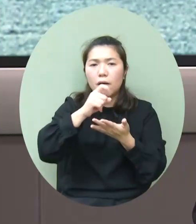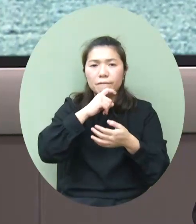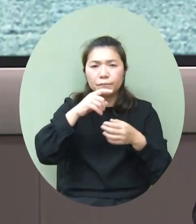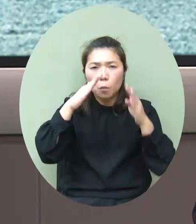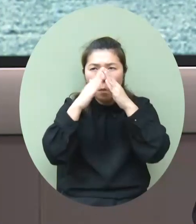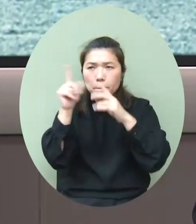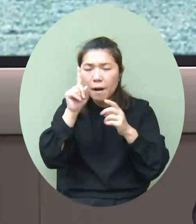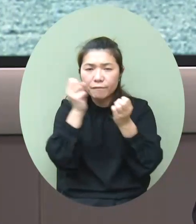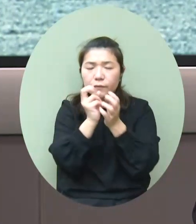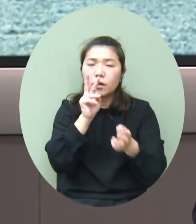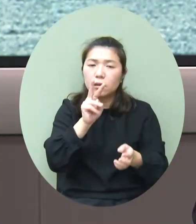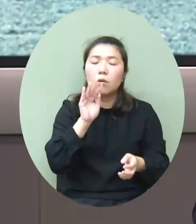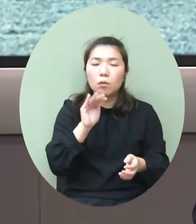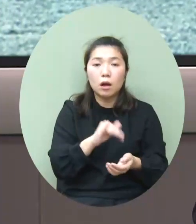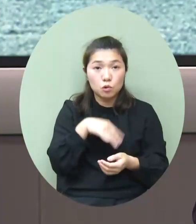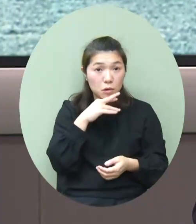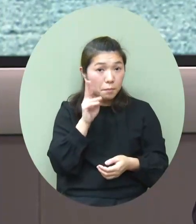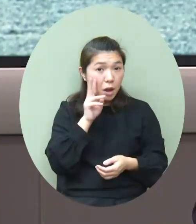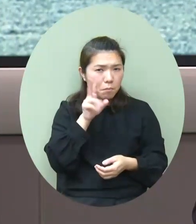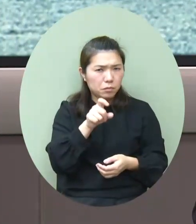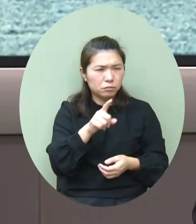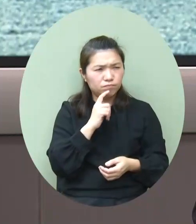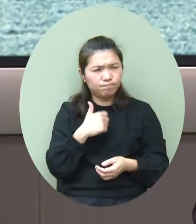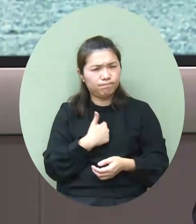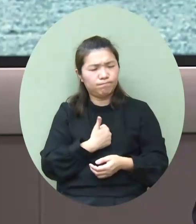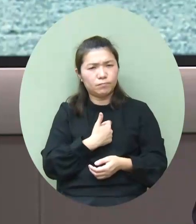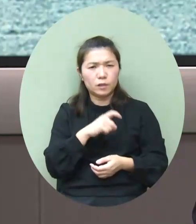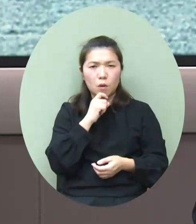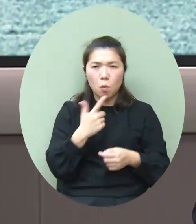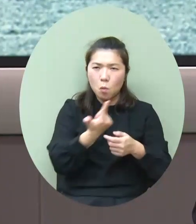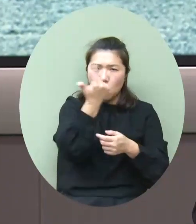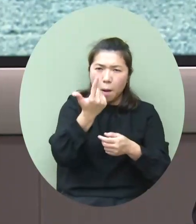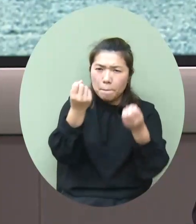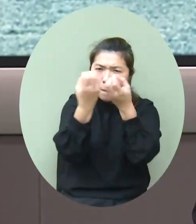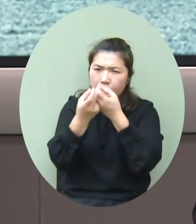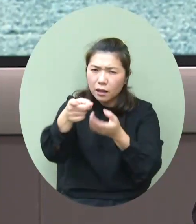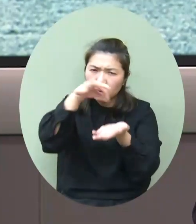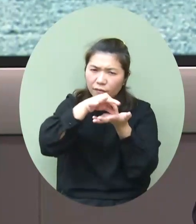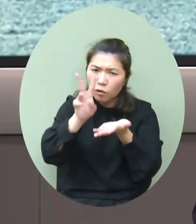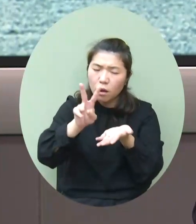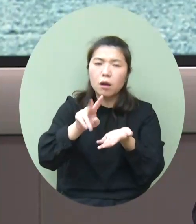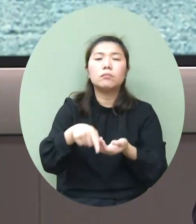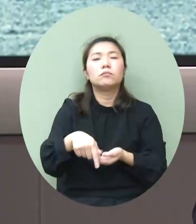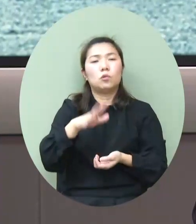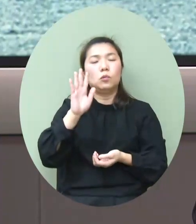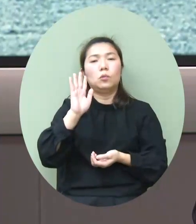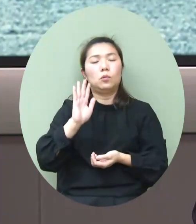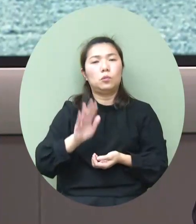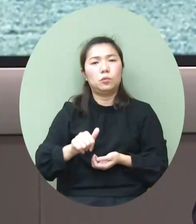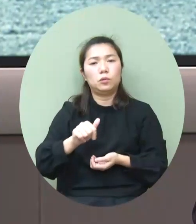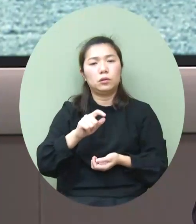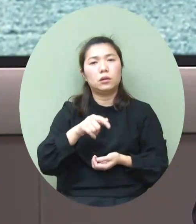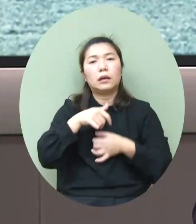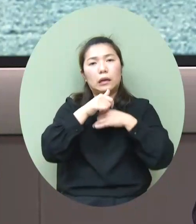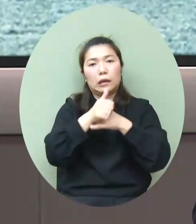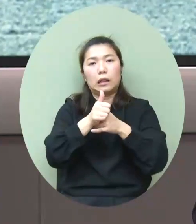说一些住宅地方或者是一些工作的地方。如果我们发现一些不寻常的大型